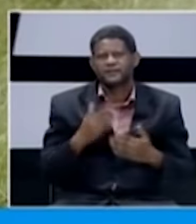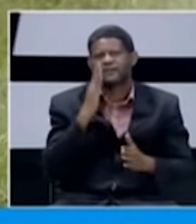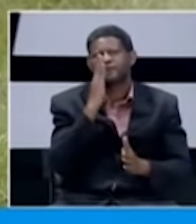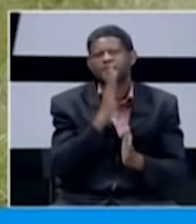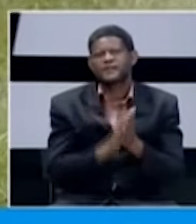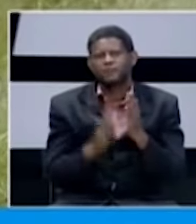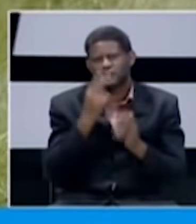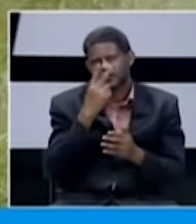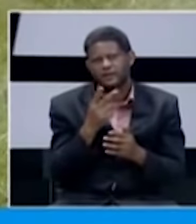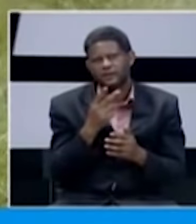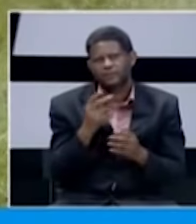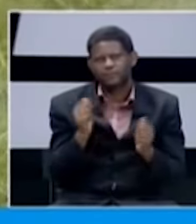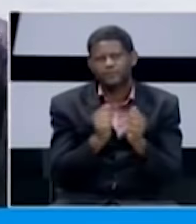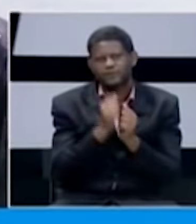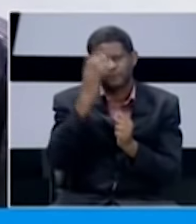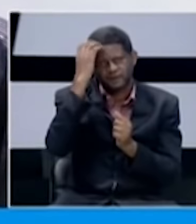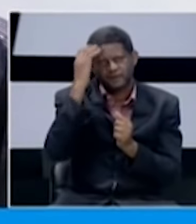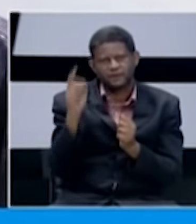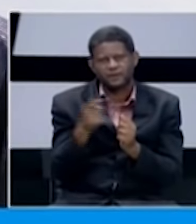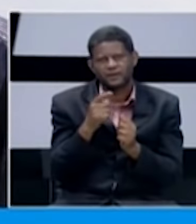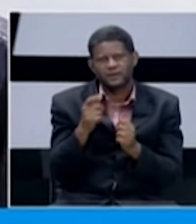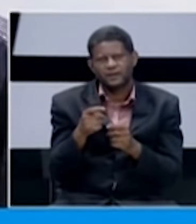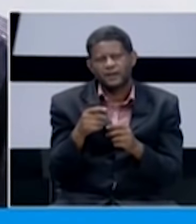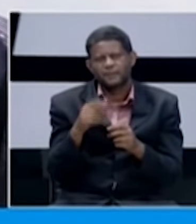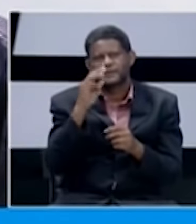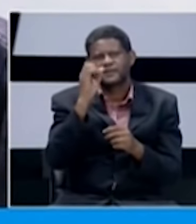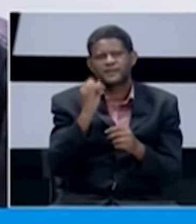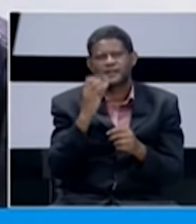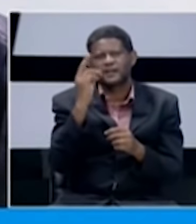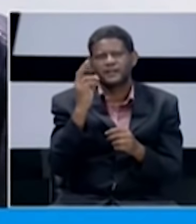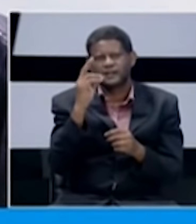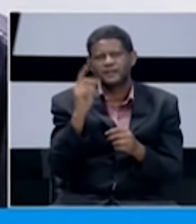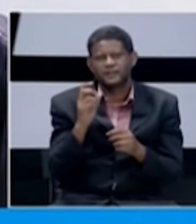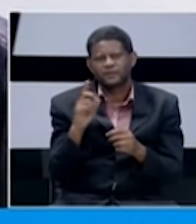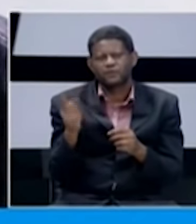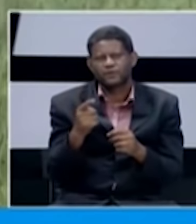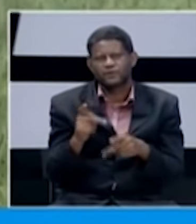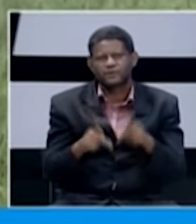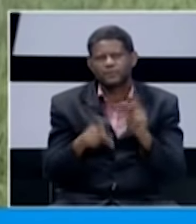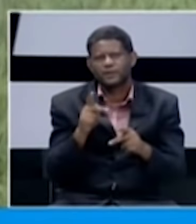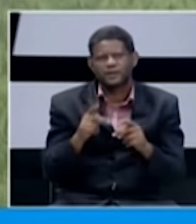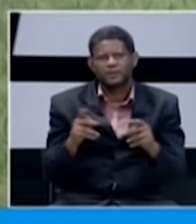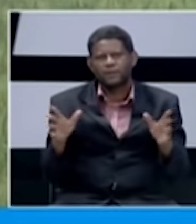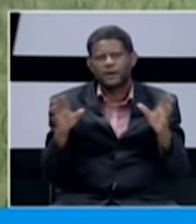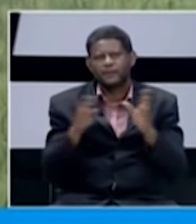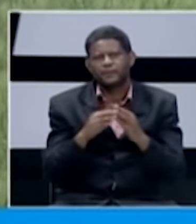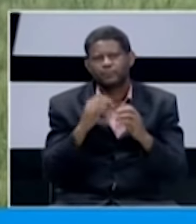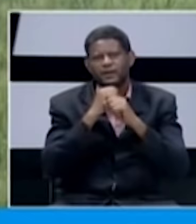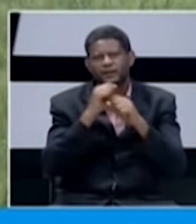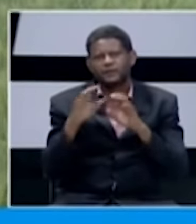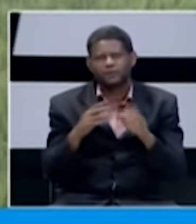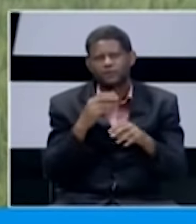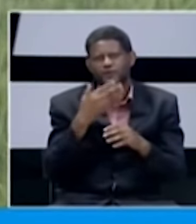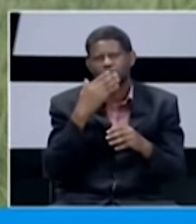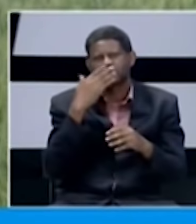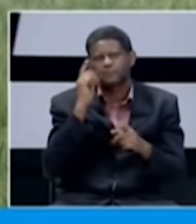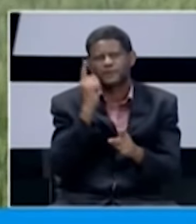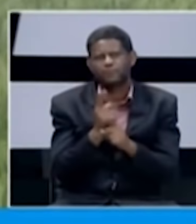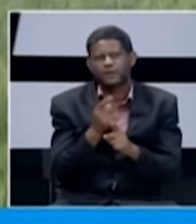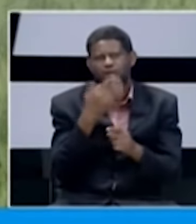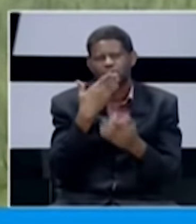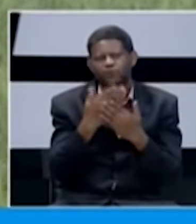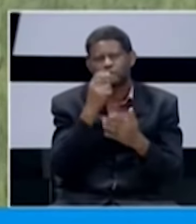مسمن قستنا خويننا او صحيح ايو حورة السب بستفعل عليه بوفر ايقون بخالي مخاطة غيرو بزيق باع صبو وصيتهم صيه مالت او زخاوين عزي ترئول